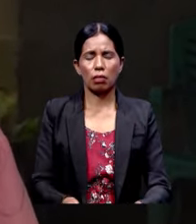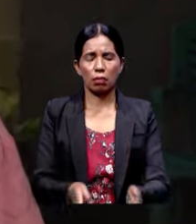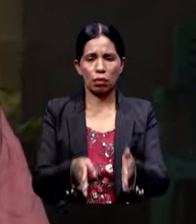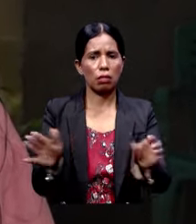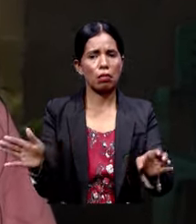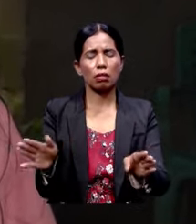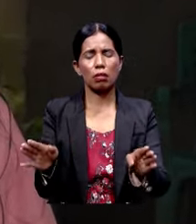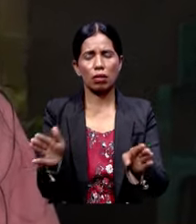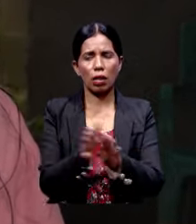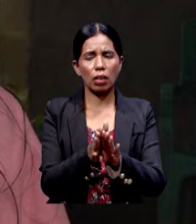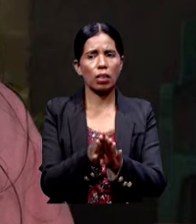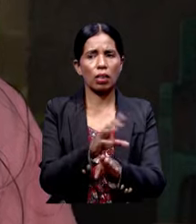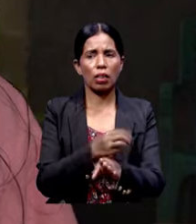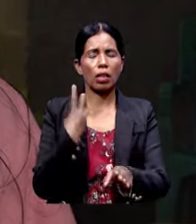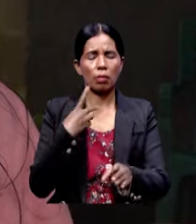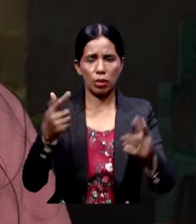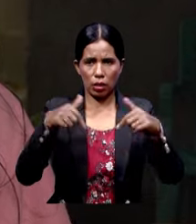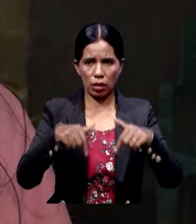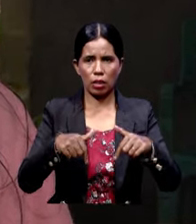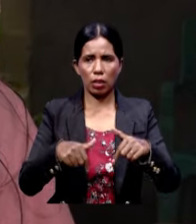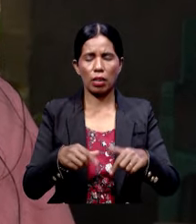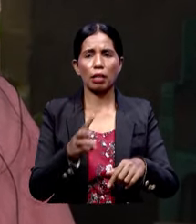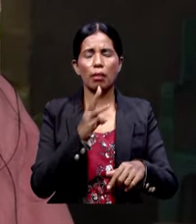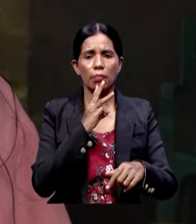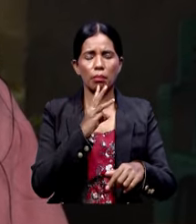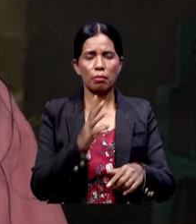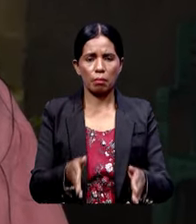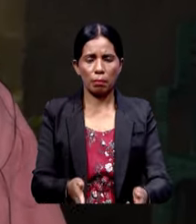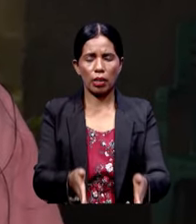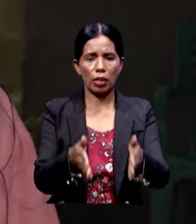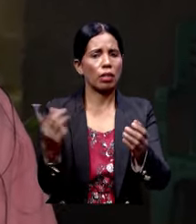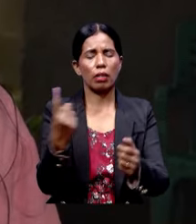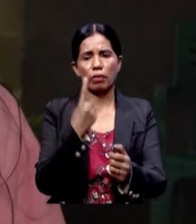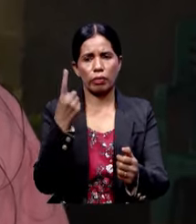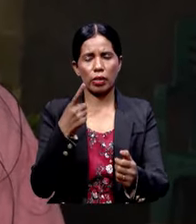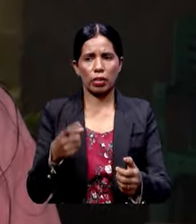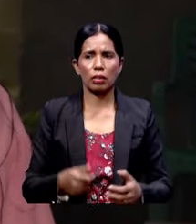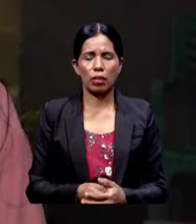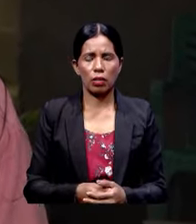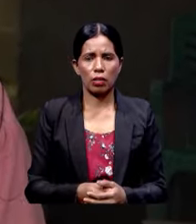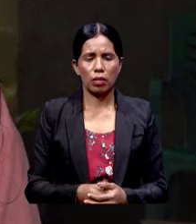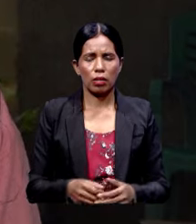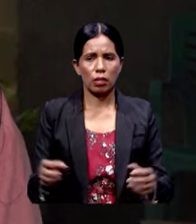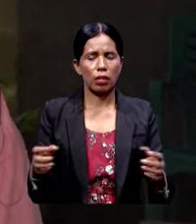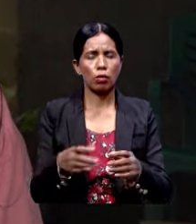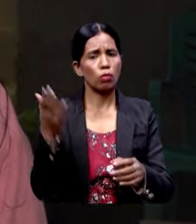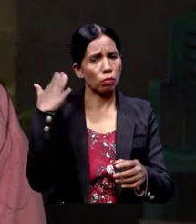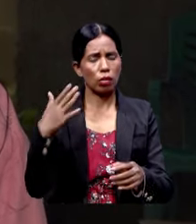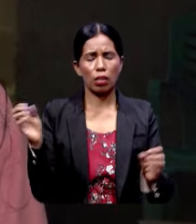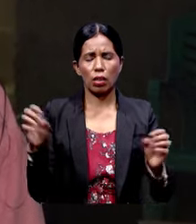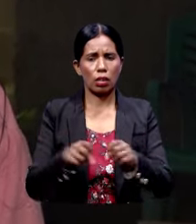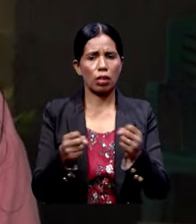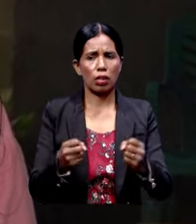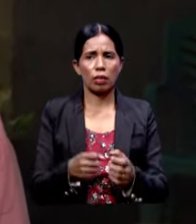Anton ami sira be parte kraik ne mane. Saluran biasa hansane mes la nungka sobu. Fointina